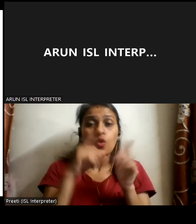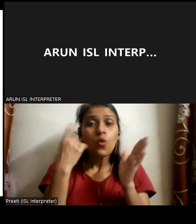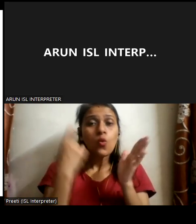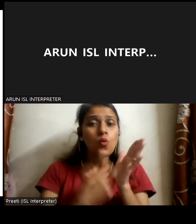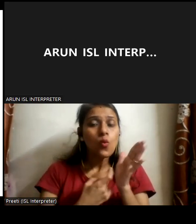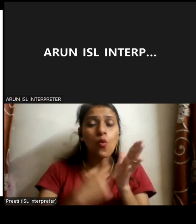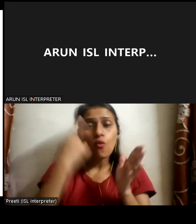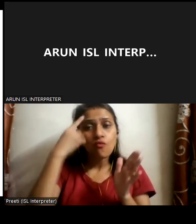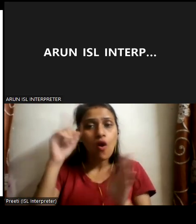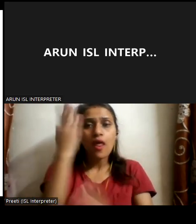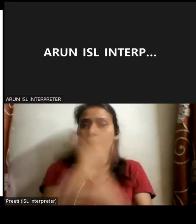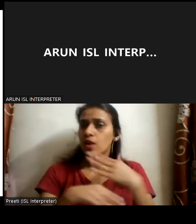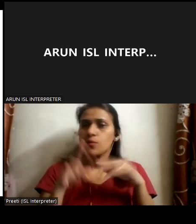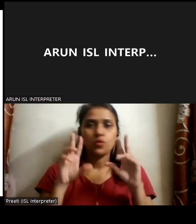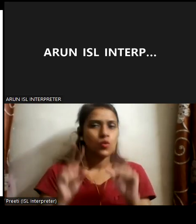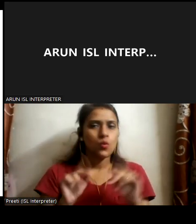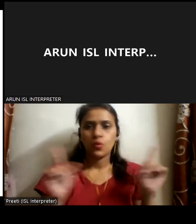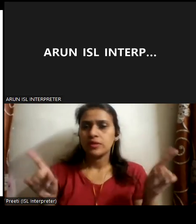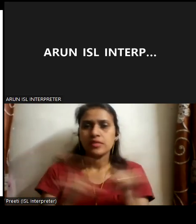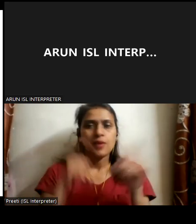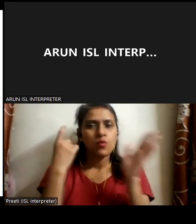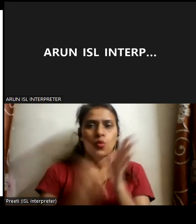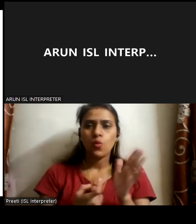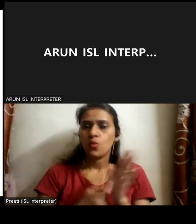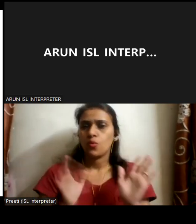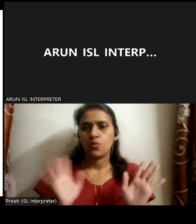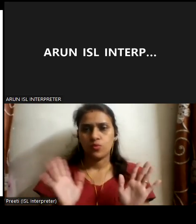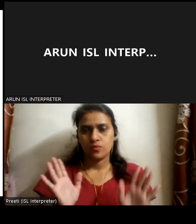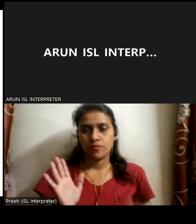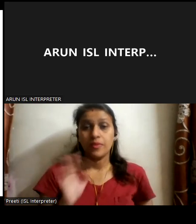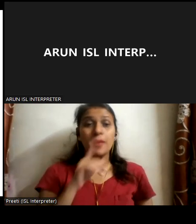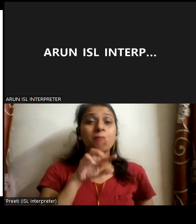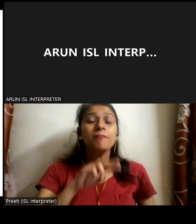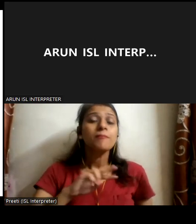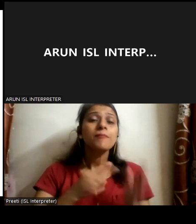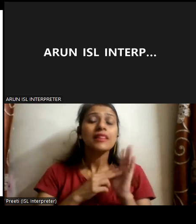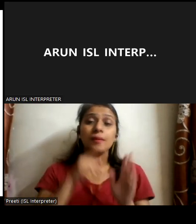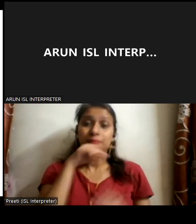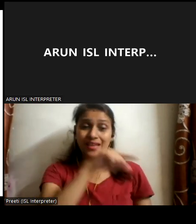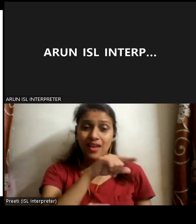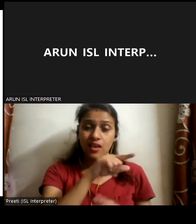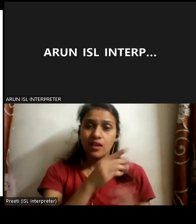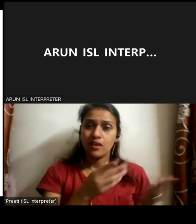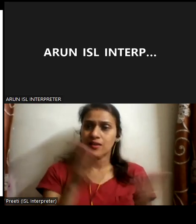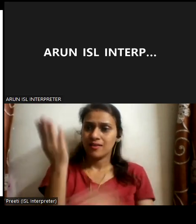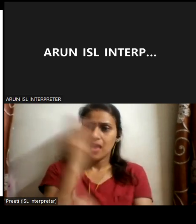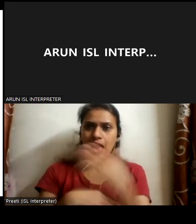ki centers persons with disability को ट्रेनिंग दे ही. ठीक है, secondly